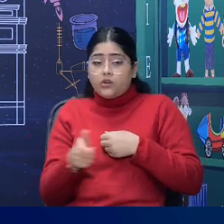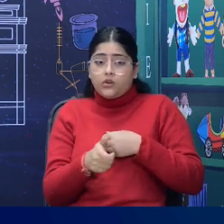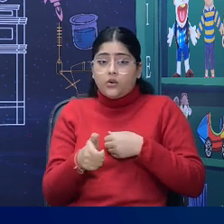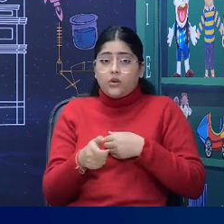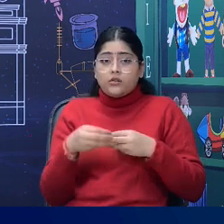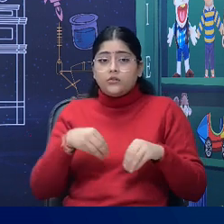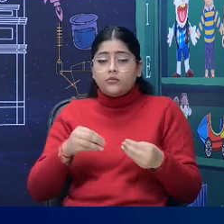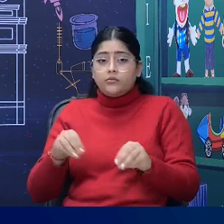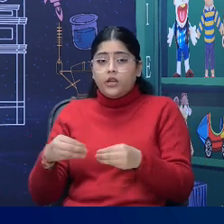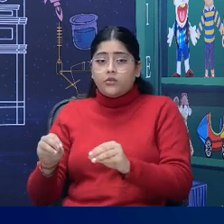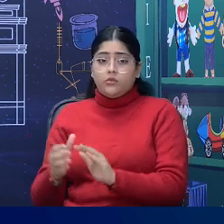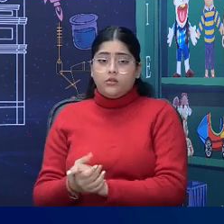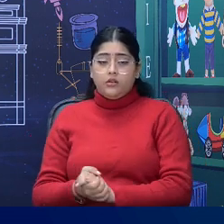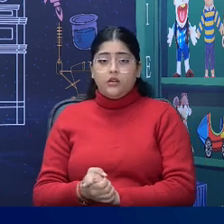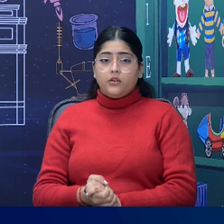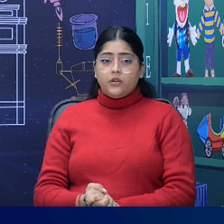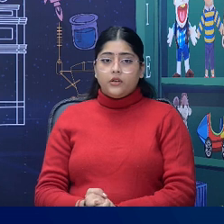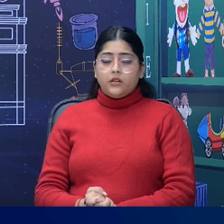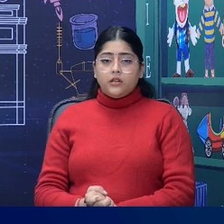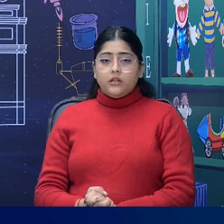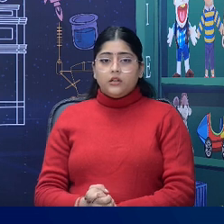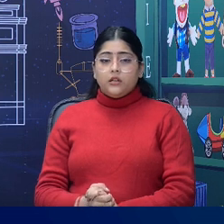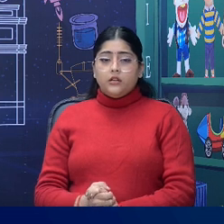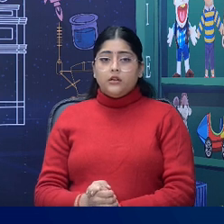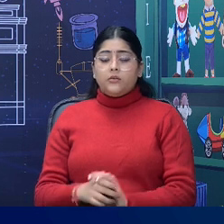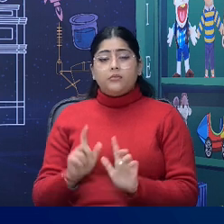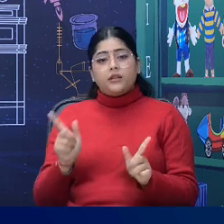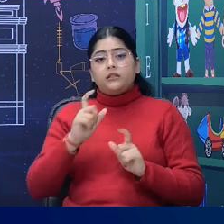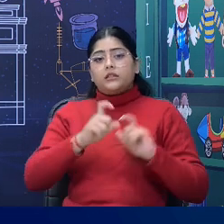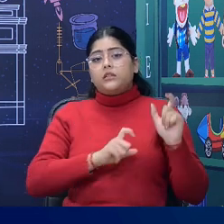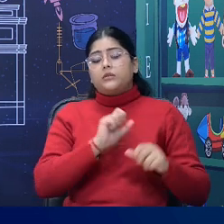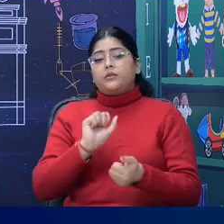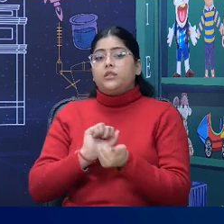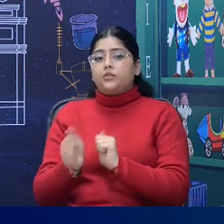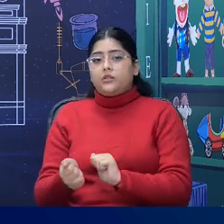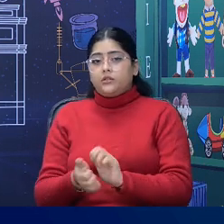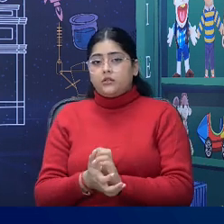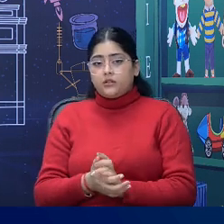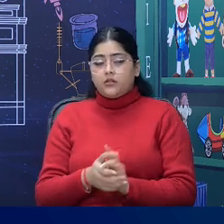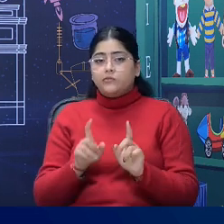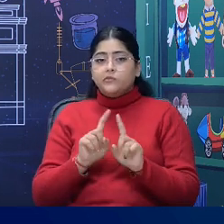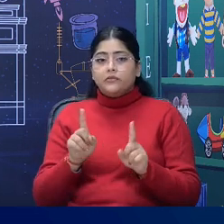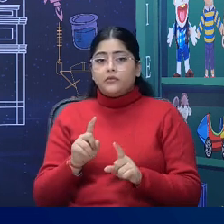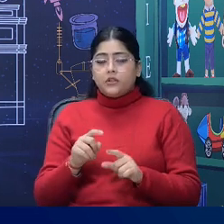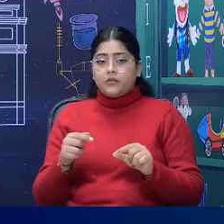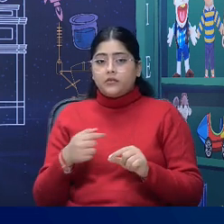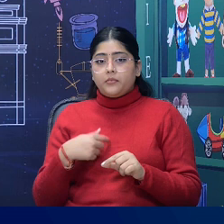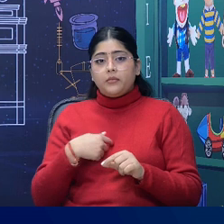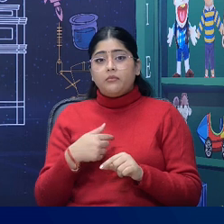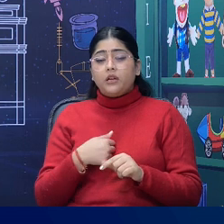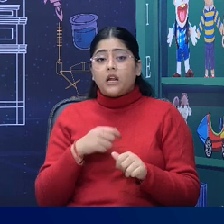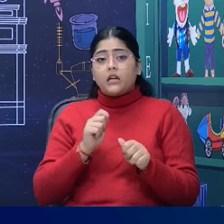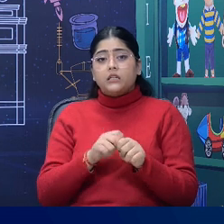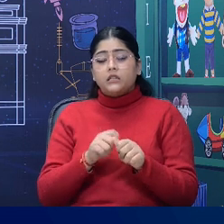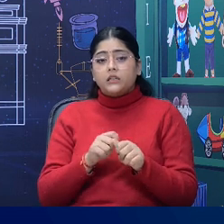हूं मैं अंधकार दूर करने की बात करूंगा है ना बस कंपनी बदल रहा हूं मतलब मैंने अपना लेबल बदल लिया पैकेजिंग मेरी